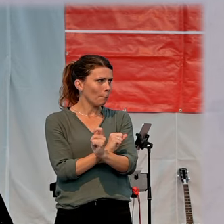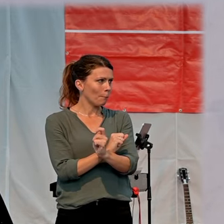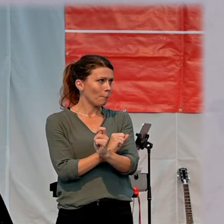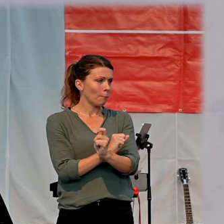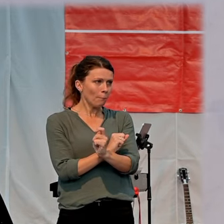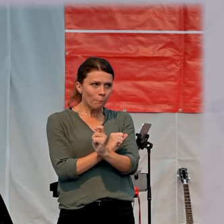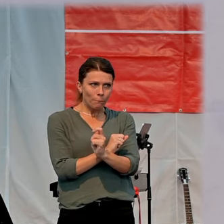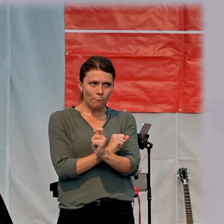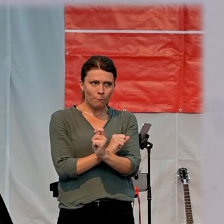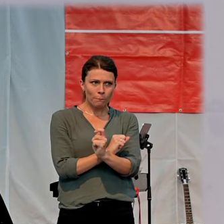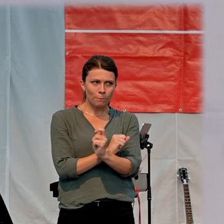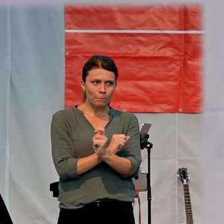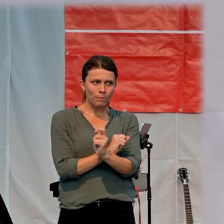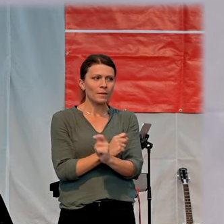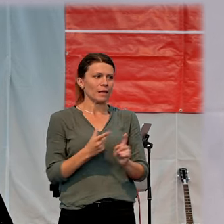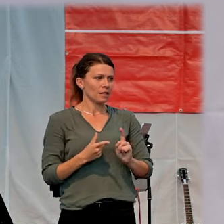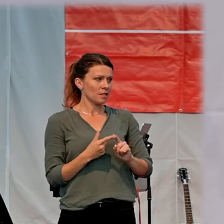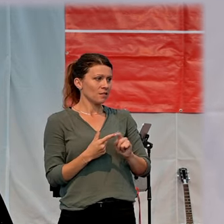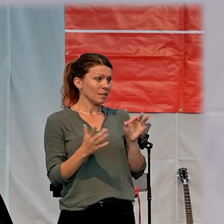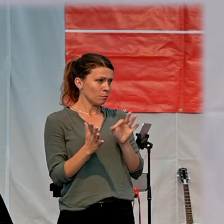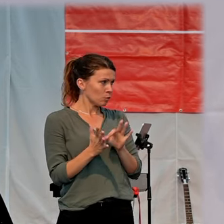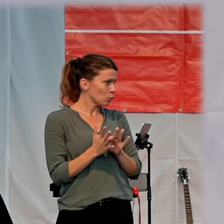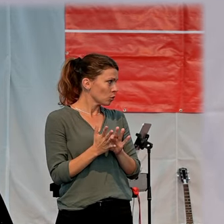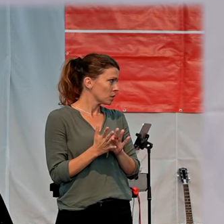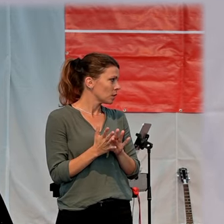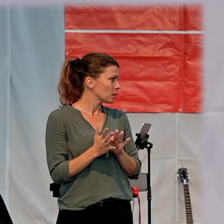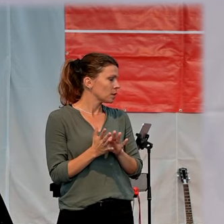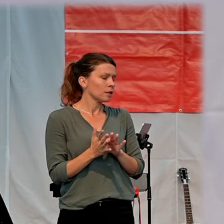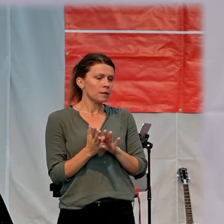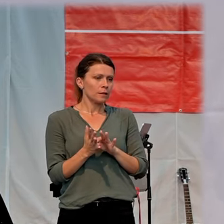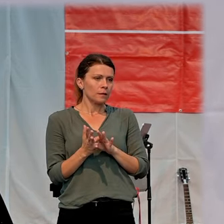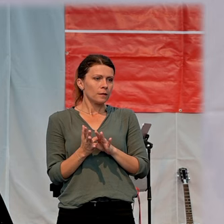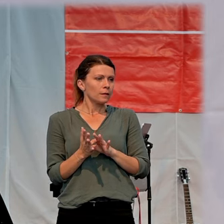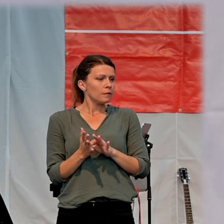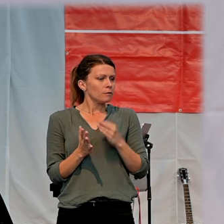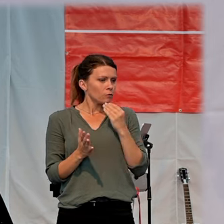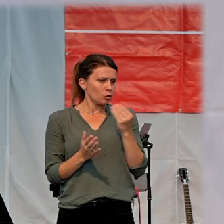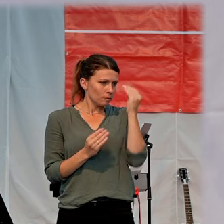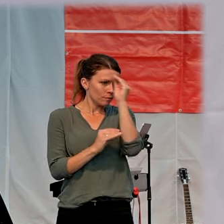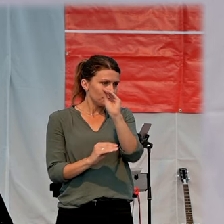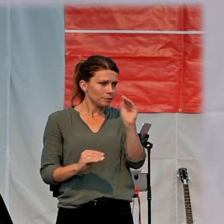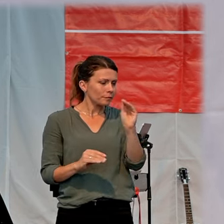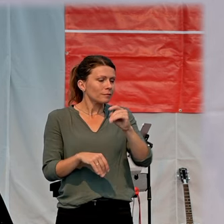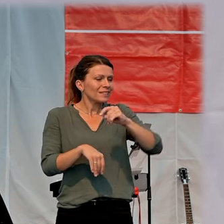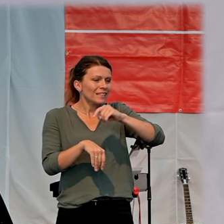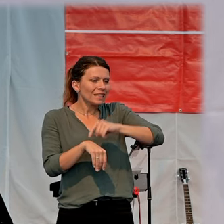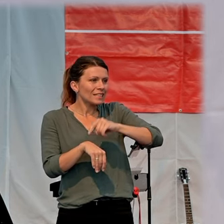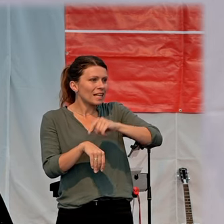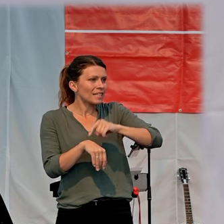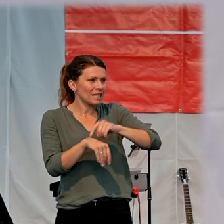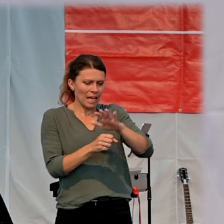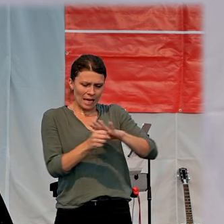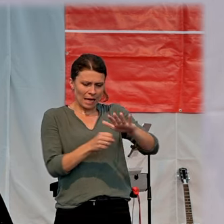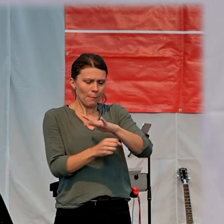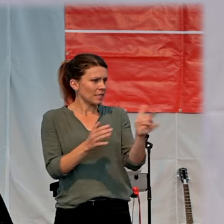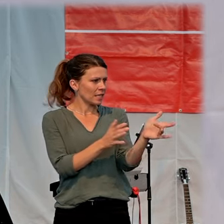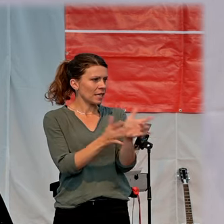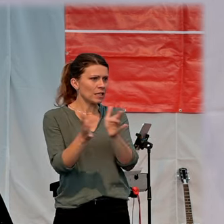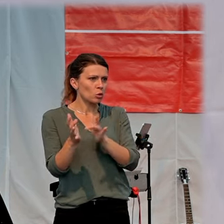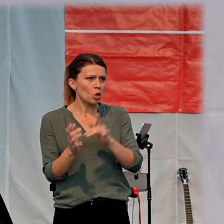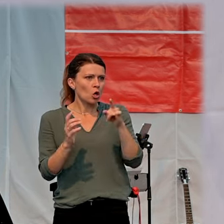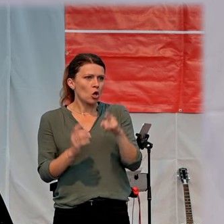Ich komme zu einem zweiten Punkt noch. Die Zeiten der Vollmacht für die Gemeinde Jesu. Apostelgeschichte 3, Vers